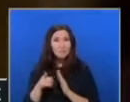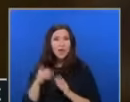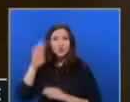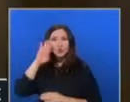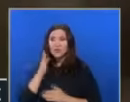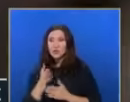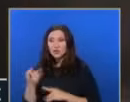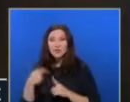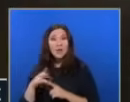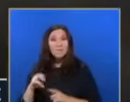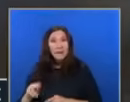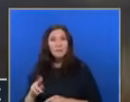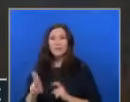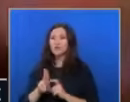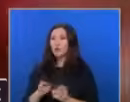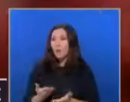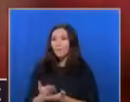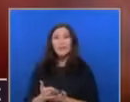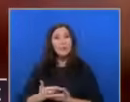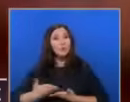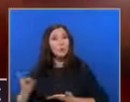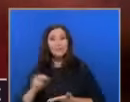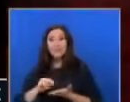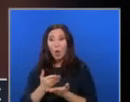декларация, за да се отпише и да се върне да играе.